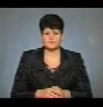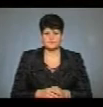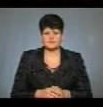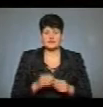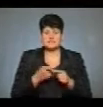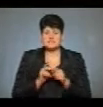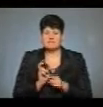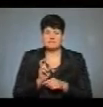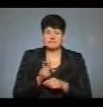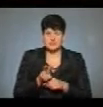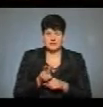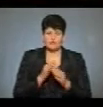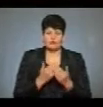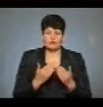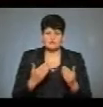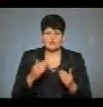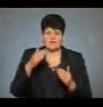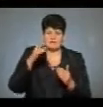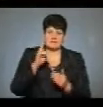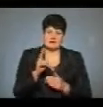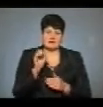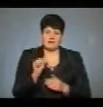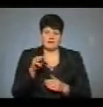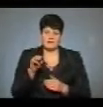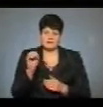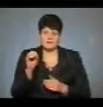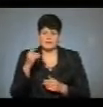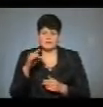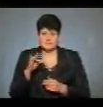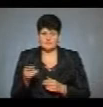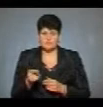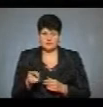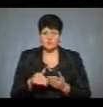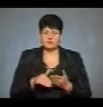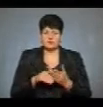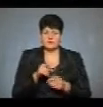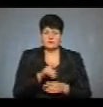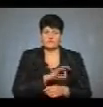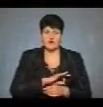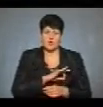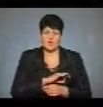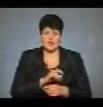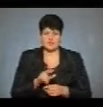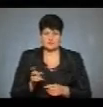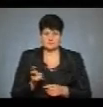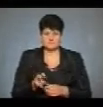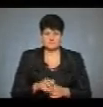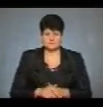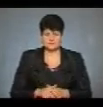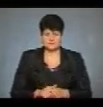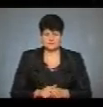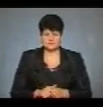Це вхід до музею крипти архікатедрального собору в Тернополі. Спуститися дітям допомагають вихователі.